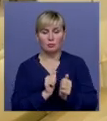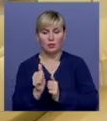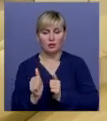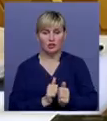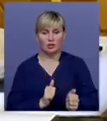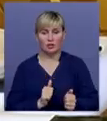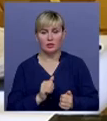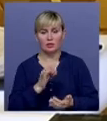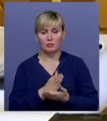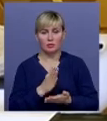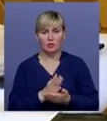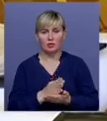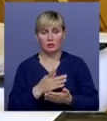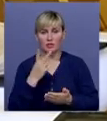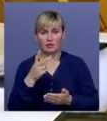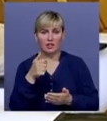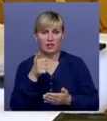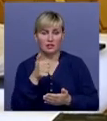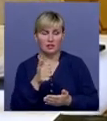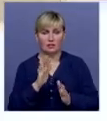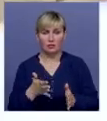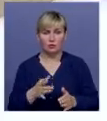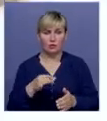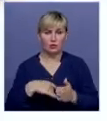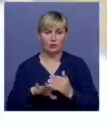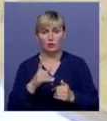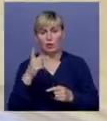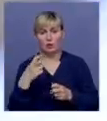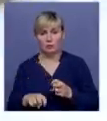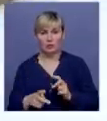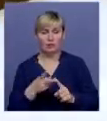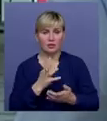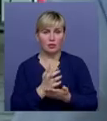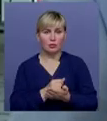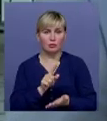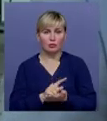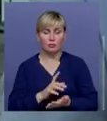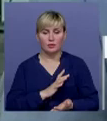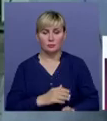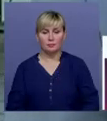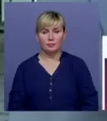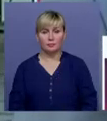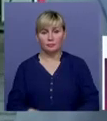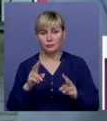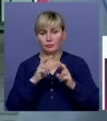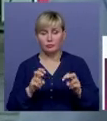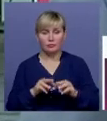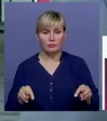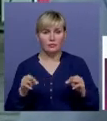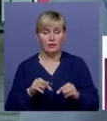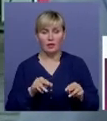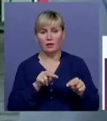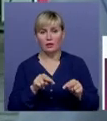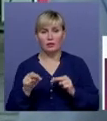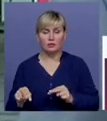в наличии иметь не менее двух тепловизоров на случай выхода из строя одного из них последующем при проверке объекта департамент контроля качества и безопасности